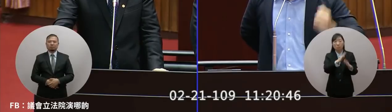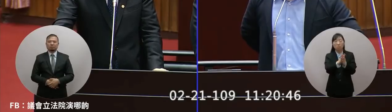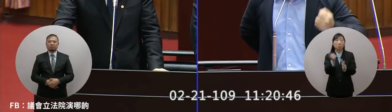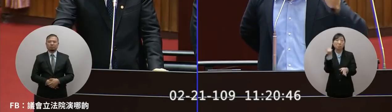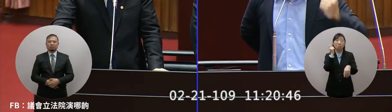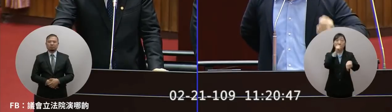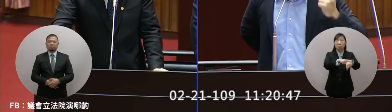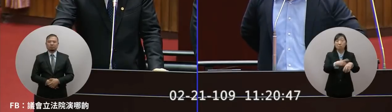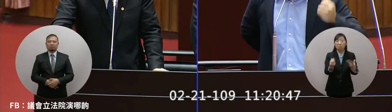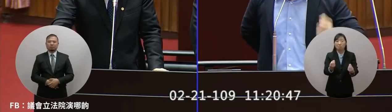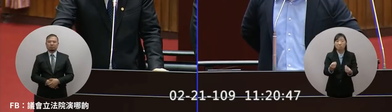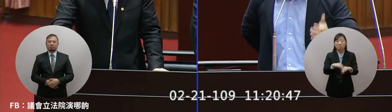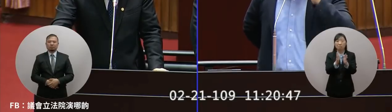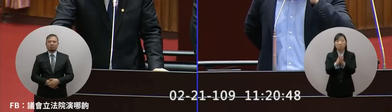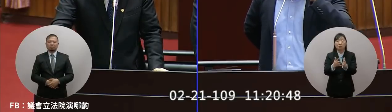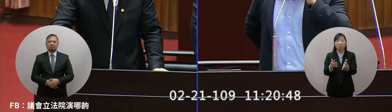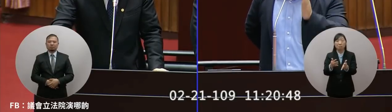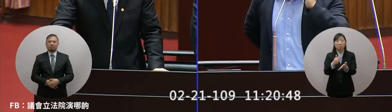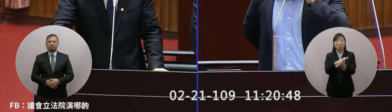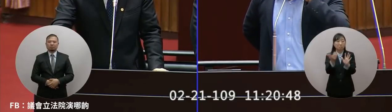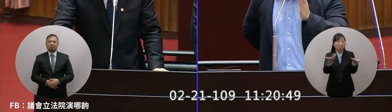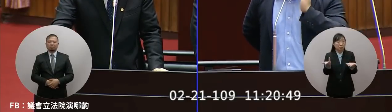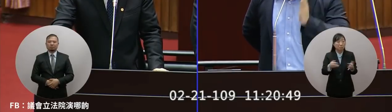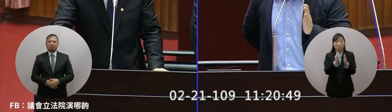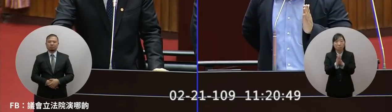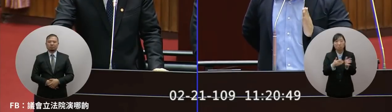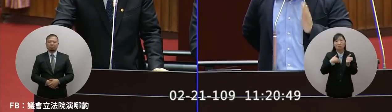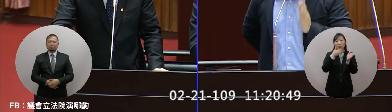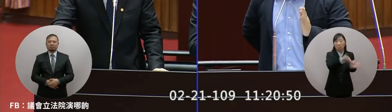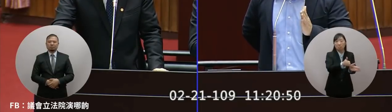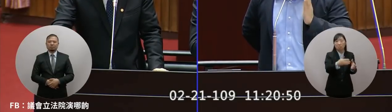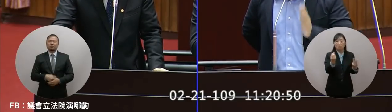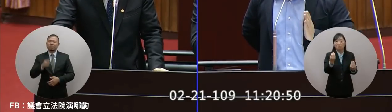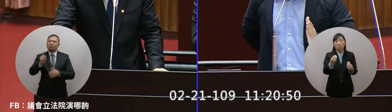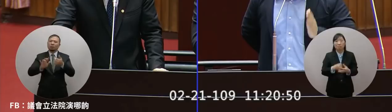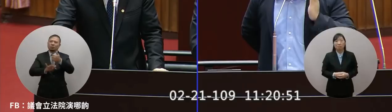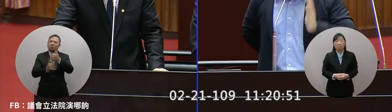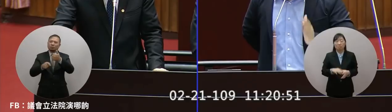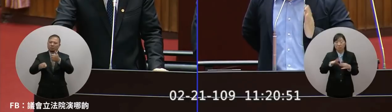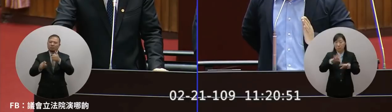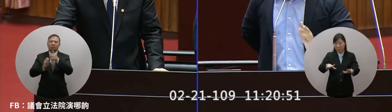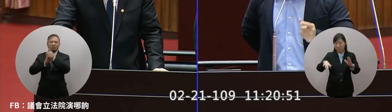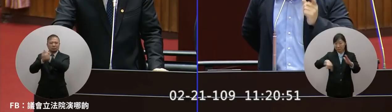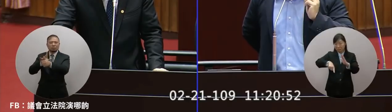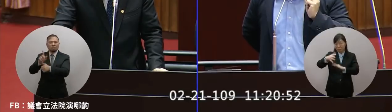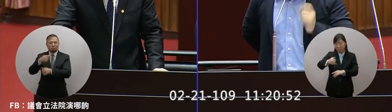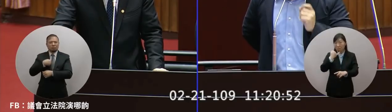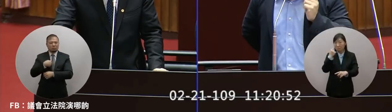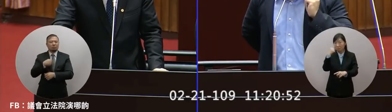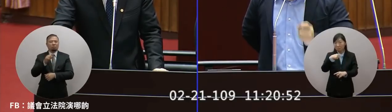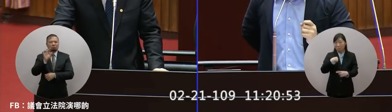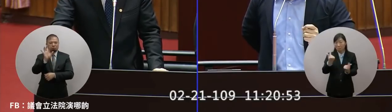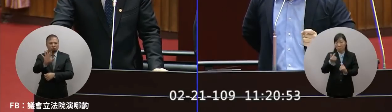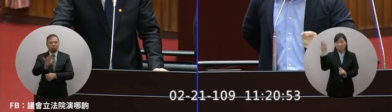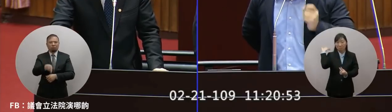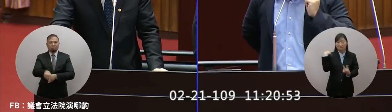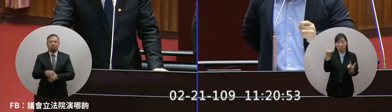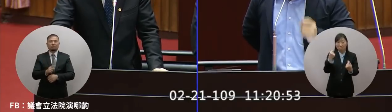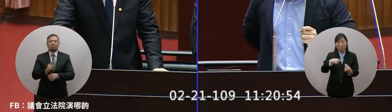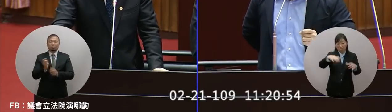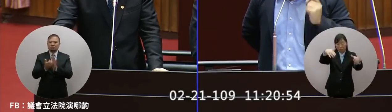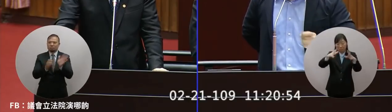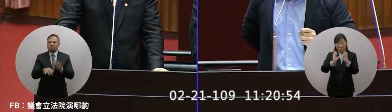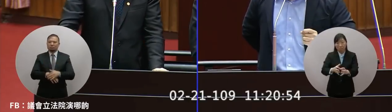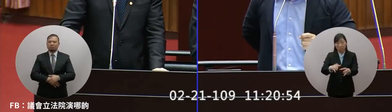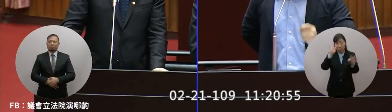押，也没有对他进行任何的追偿。那我现在请院长回答，就是说是不是可以像庆富案一样组成一个调查小组？